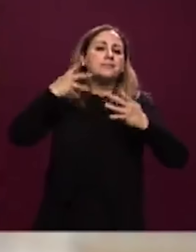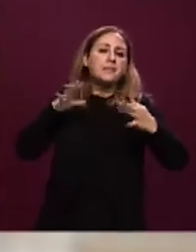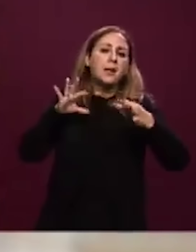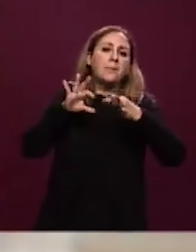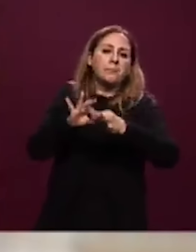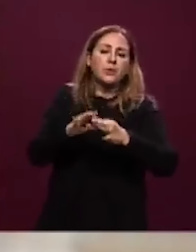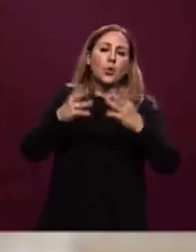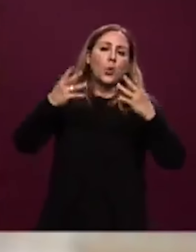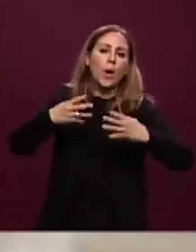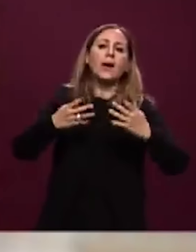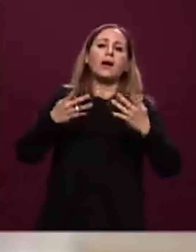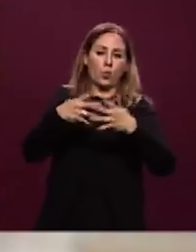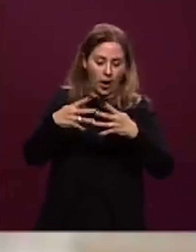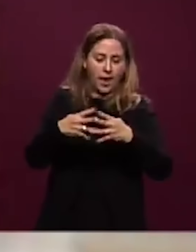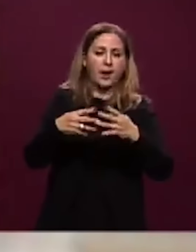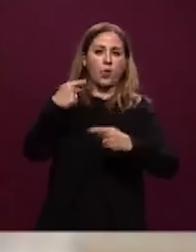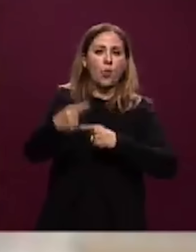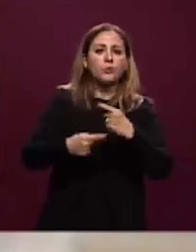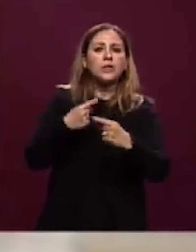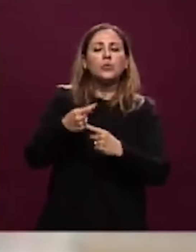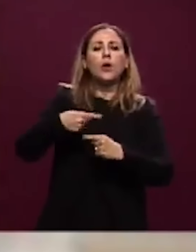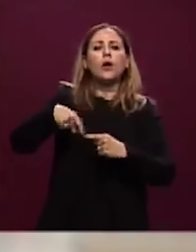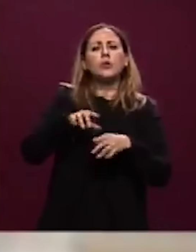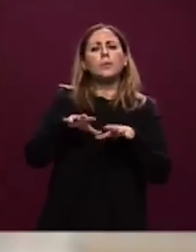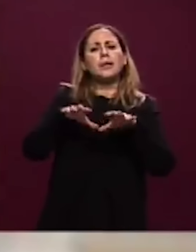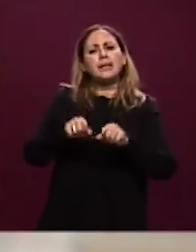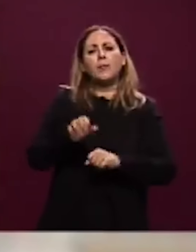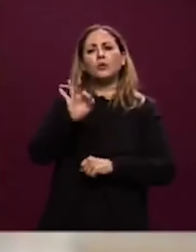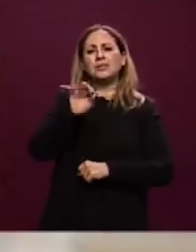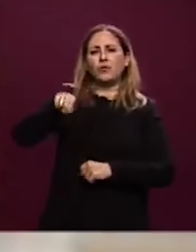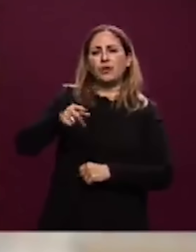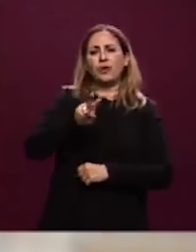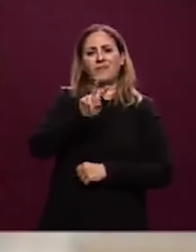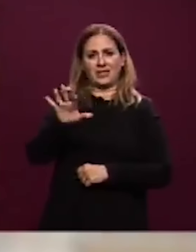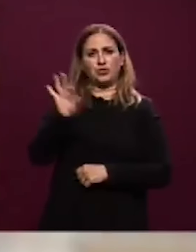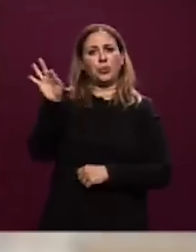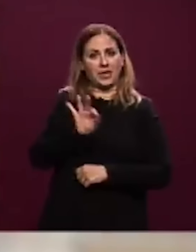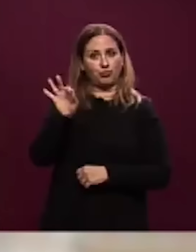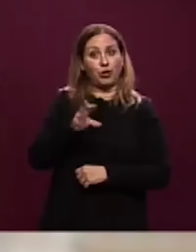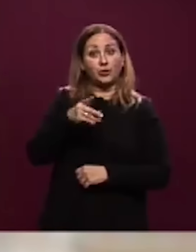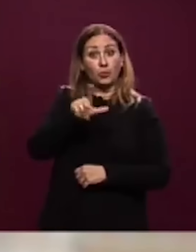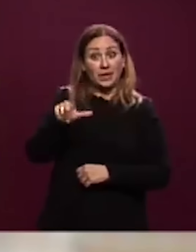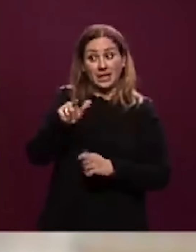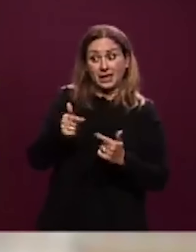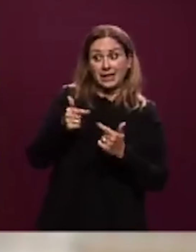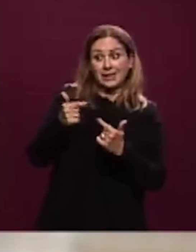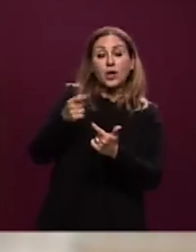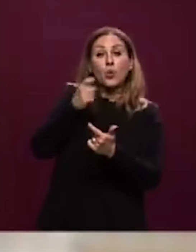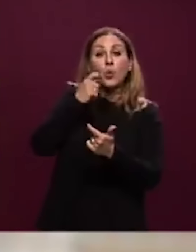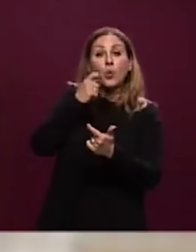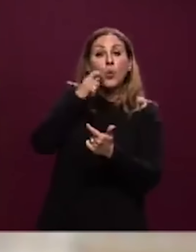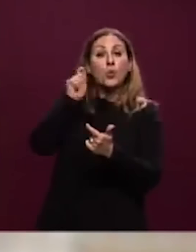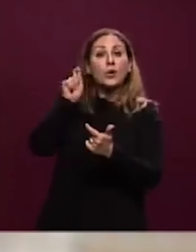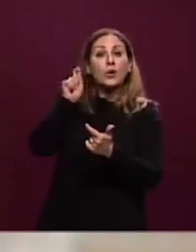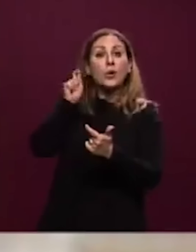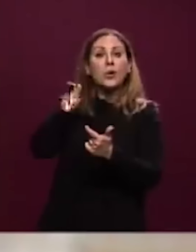ci impegniamo e diciamo: destiniamo lo 0,25% del PIL all'Ucraina per 10 anni in armi. Questo abbiamo